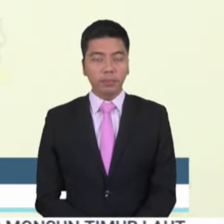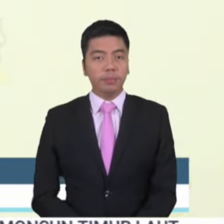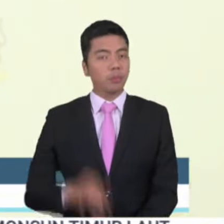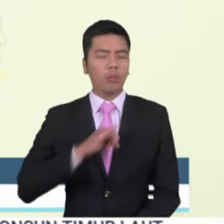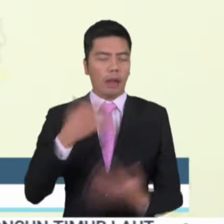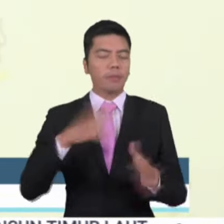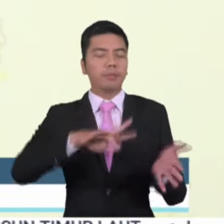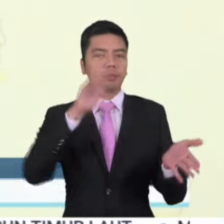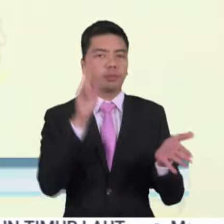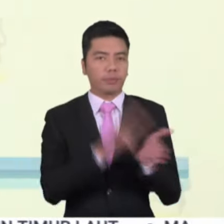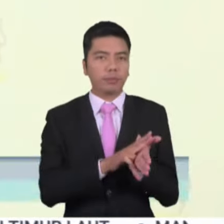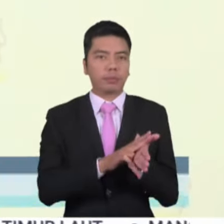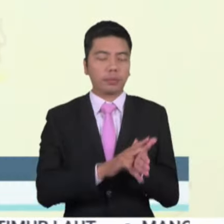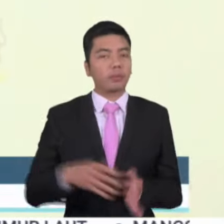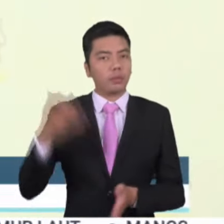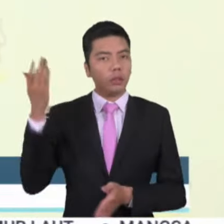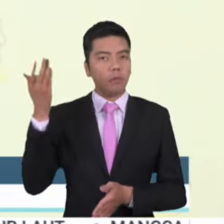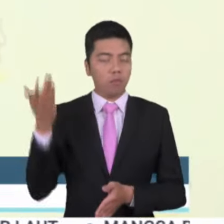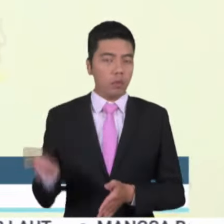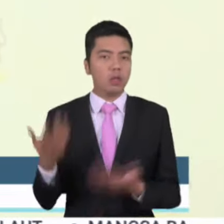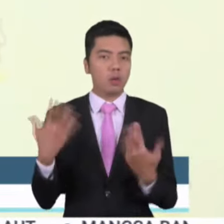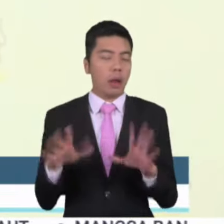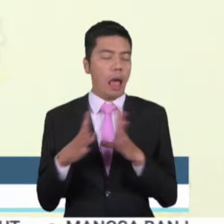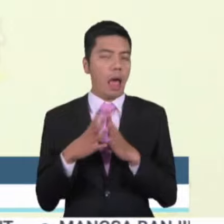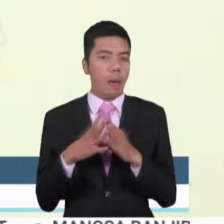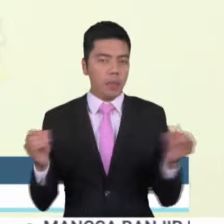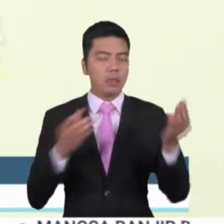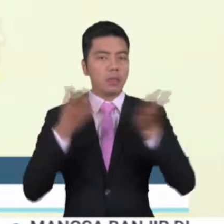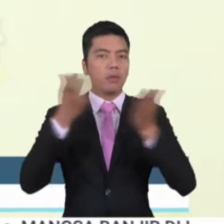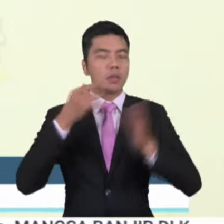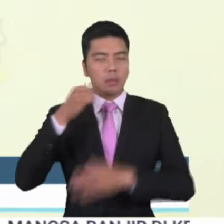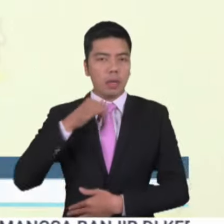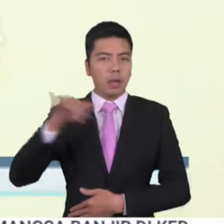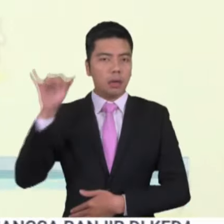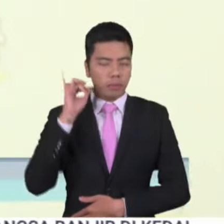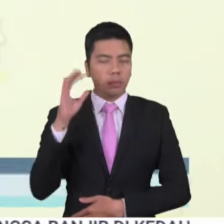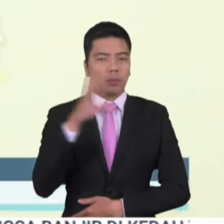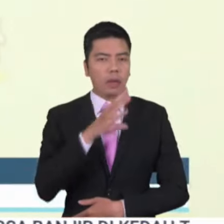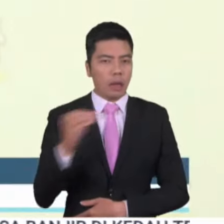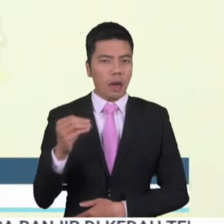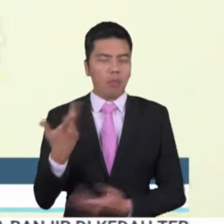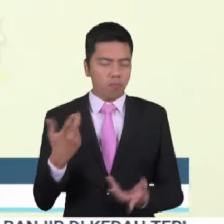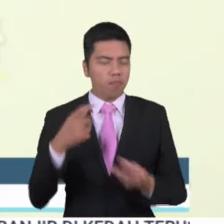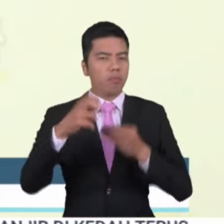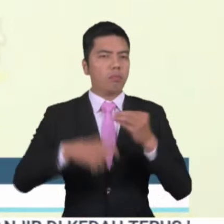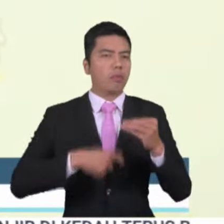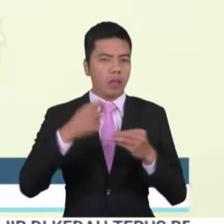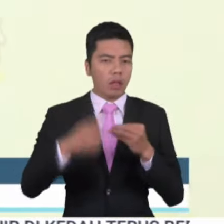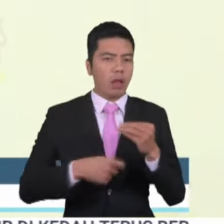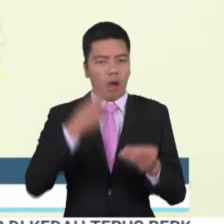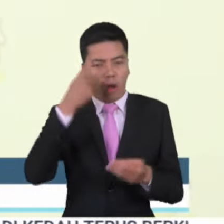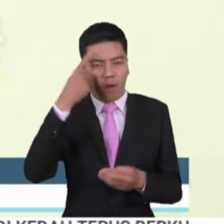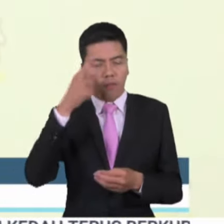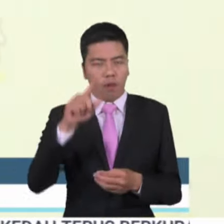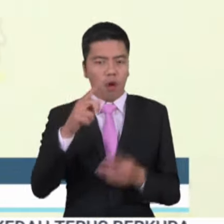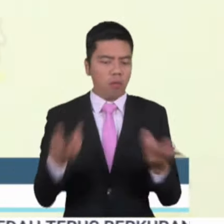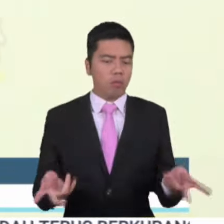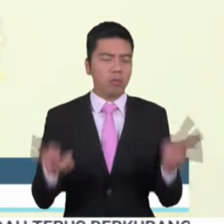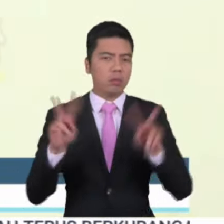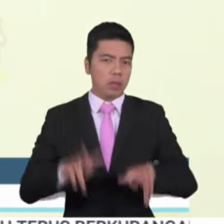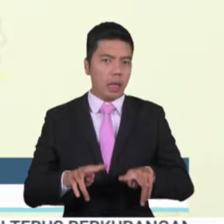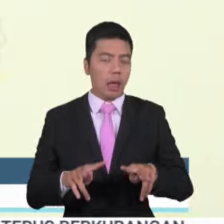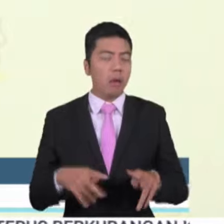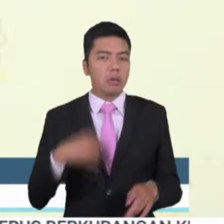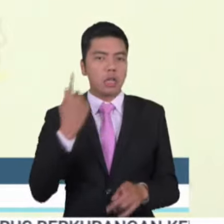Saya sahkan beliau telah ditamatkan perkhidmatan semalam dan dalam isu jawatan kontrak,